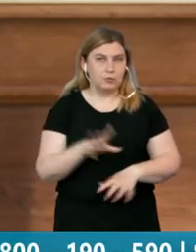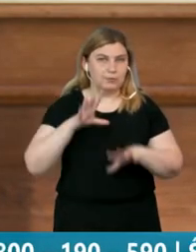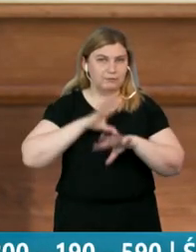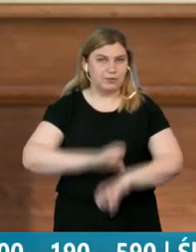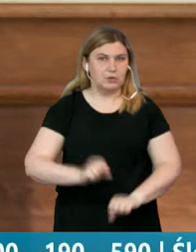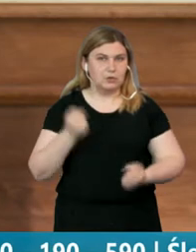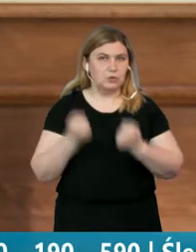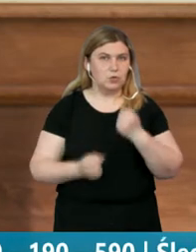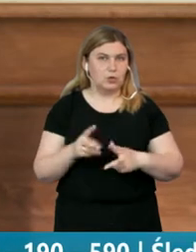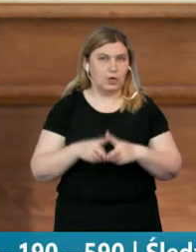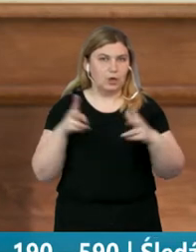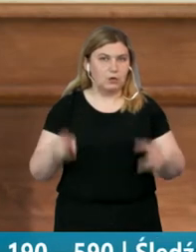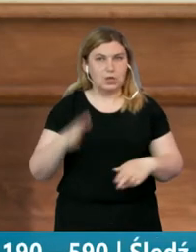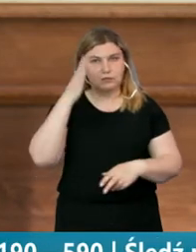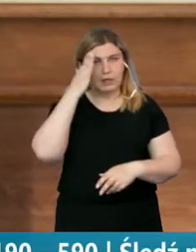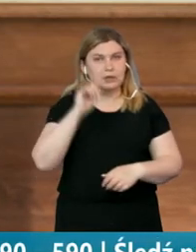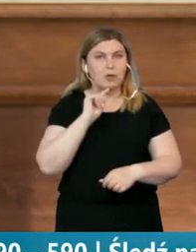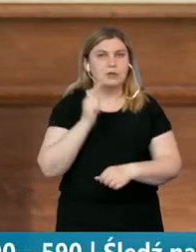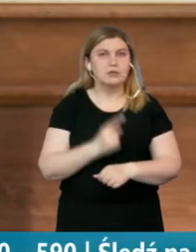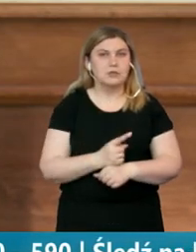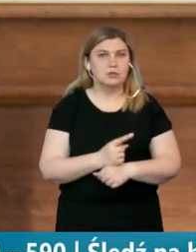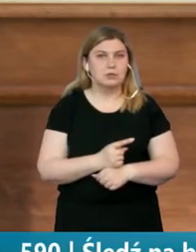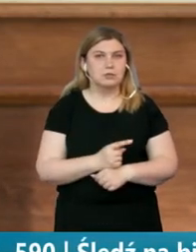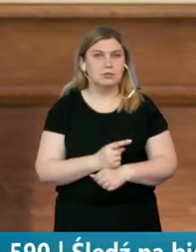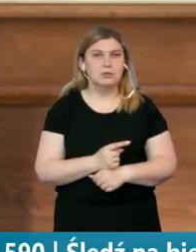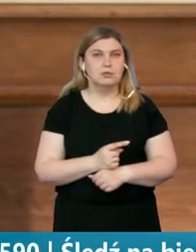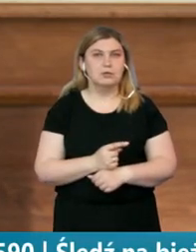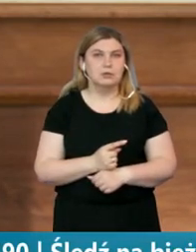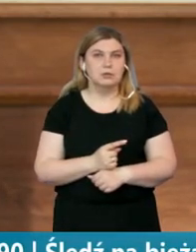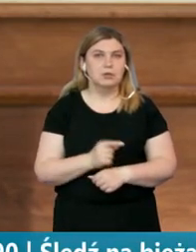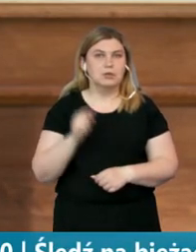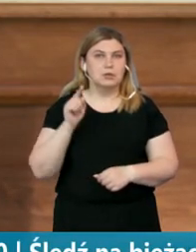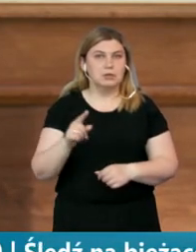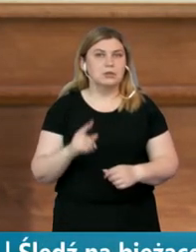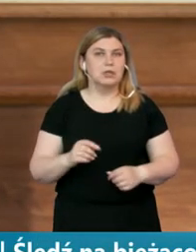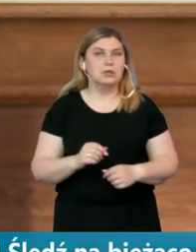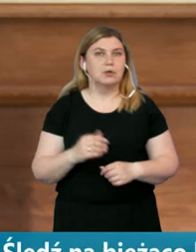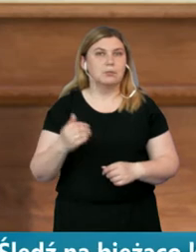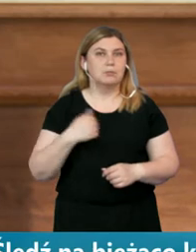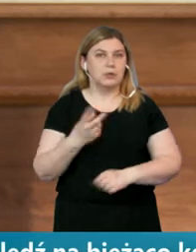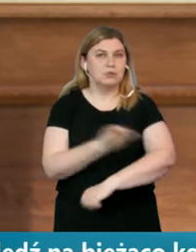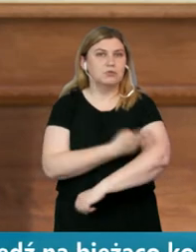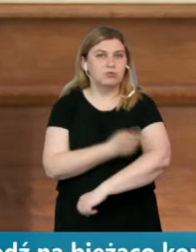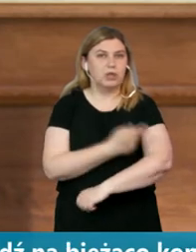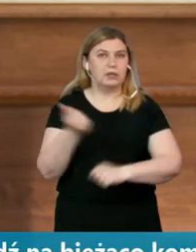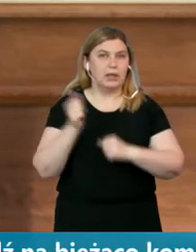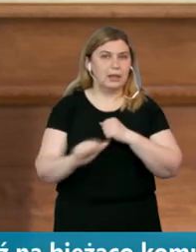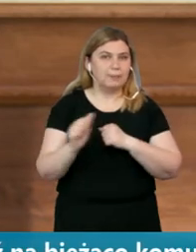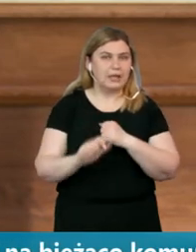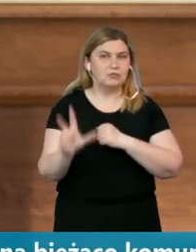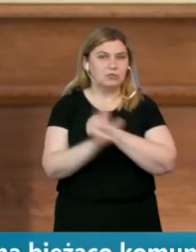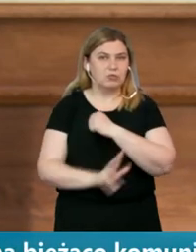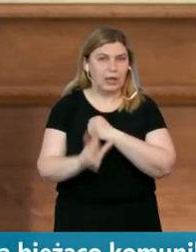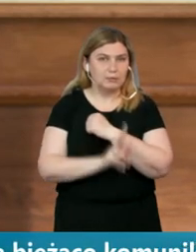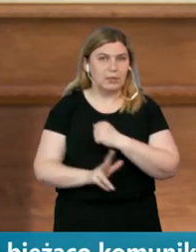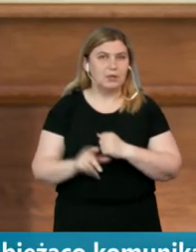trudny okres. W sposób świadomy podjęliśmy decyzję, aby ten szczyt był czerwiec, lipiec, sierpień, a więc